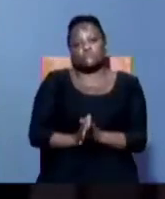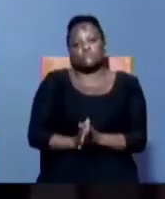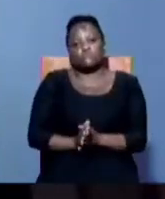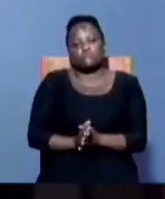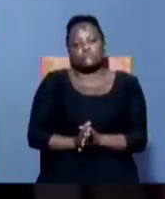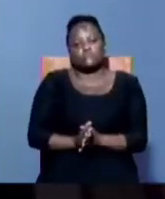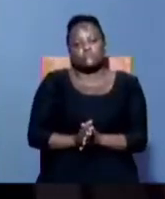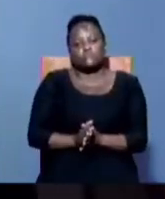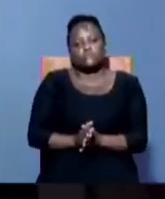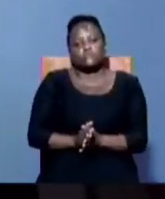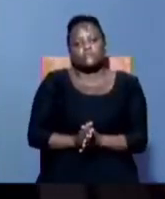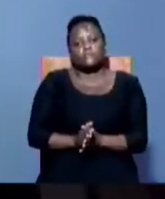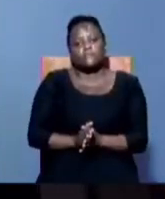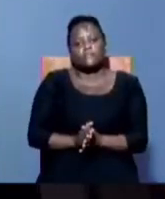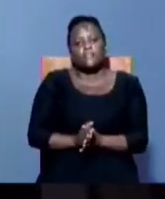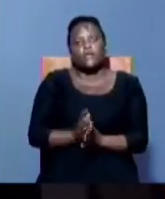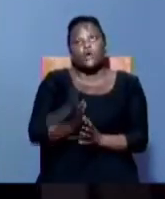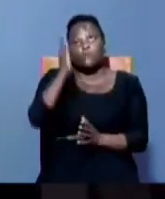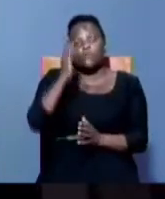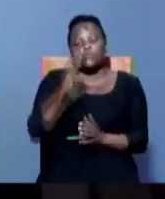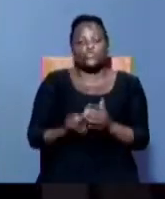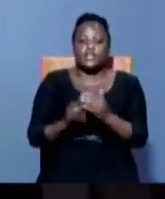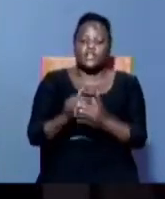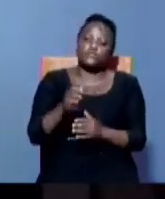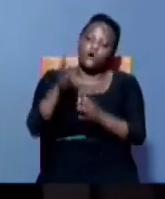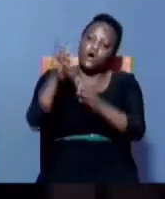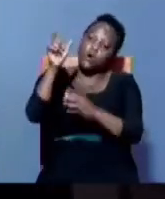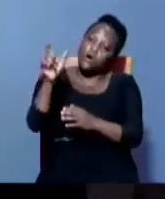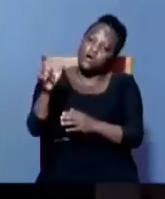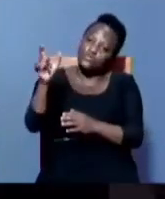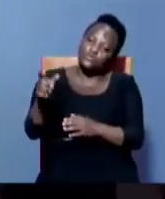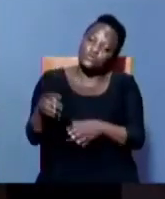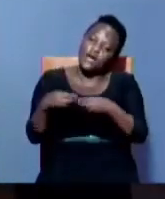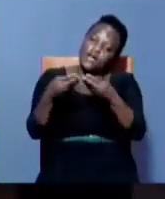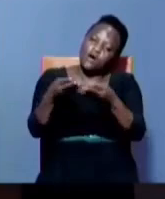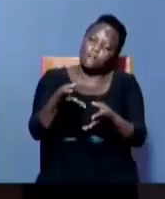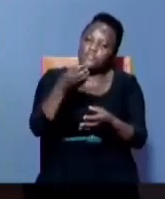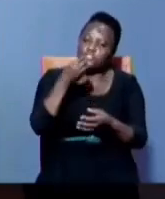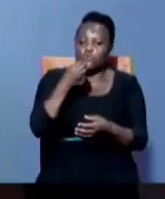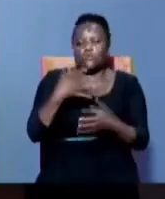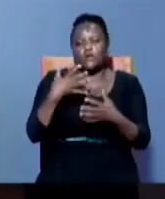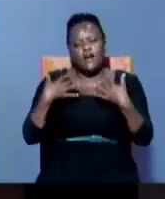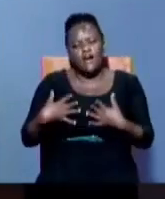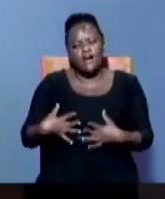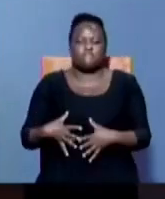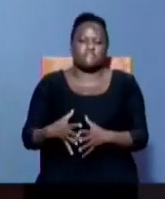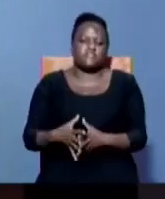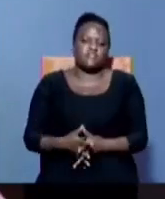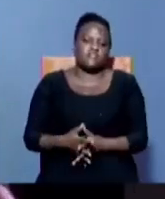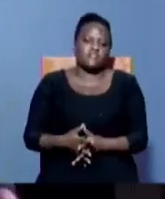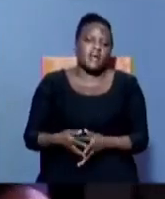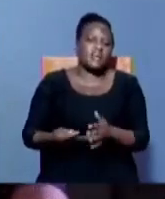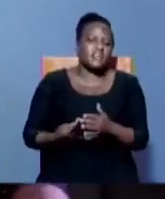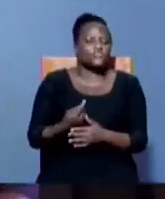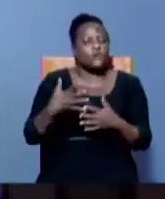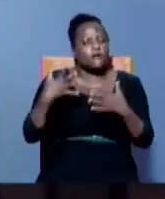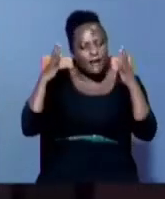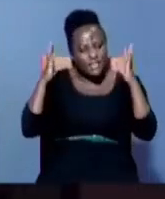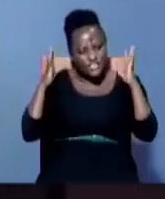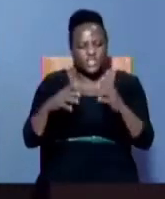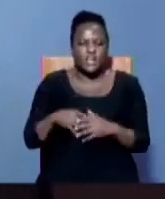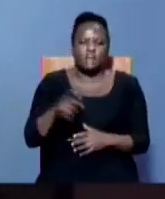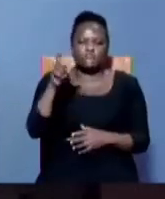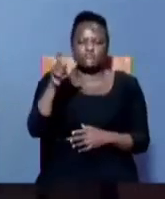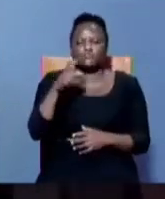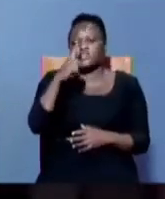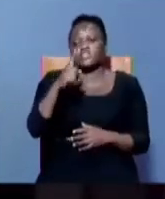weka, Mungu ndiye anayetoa watu, anawapatia chakula, anawapa mvua, anawapa afya, ndiye anayetoa maisha. Alafu mtu anasema